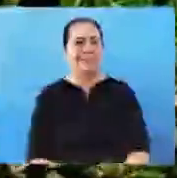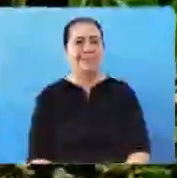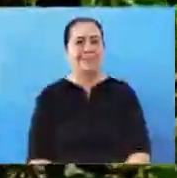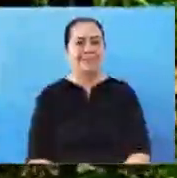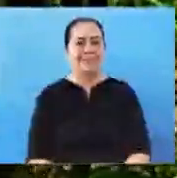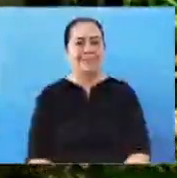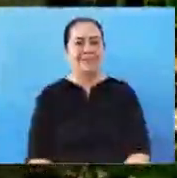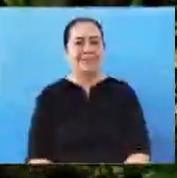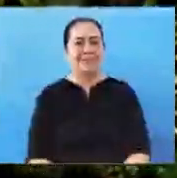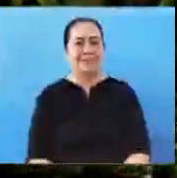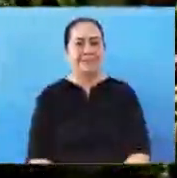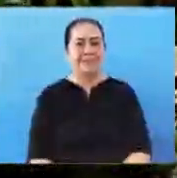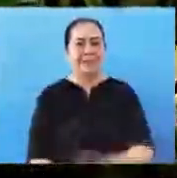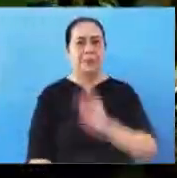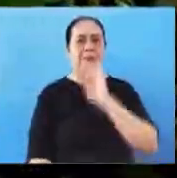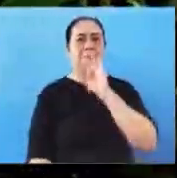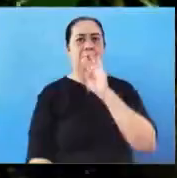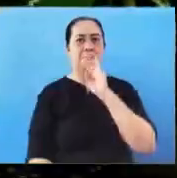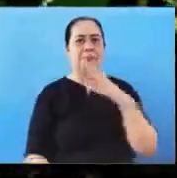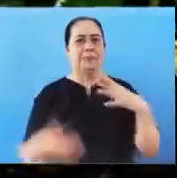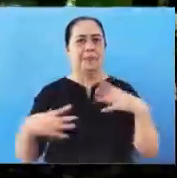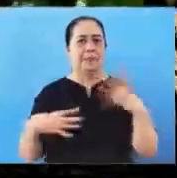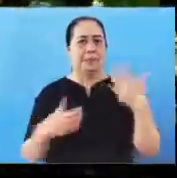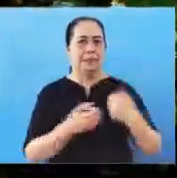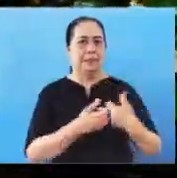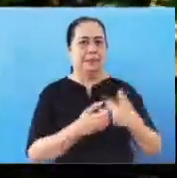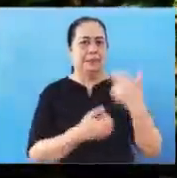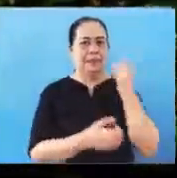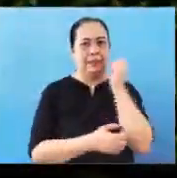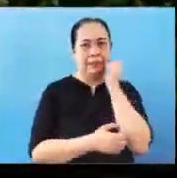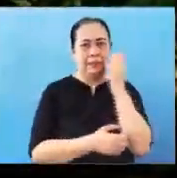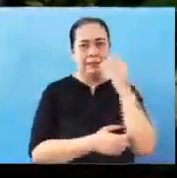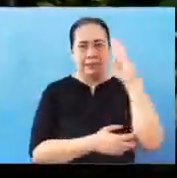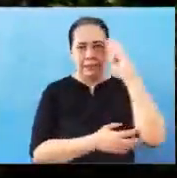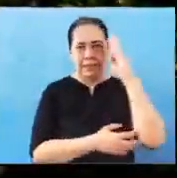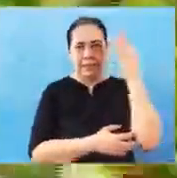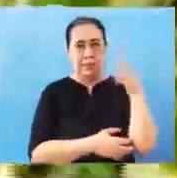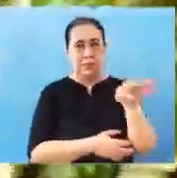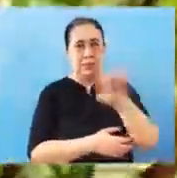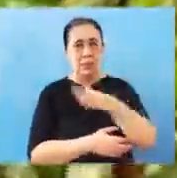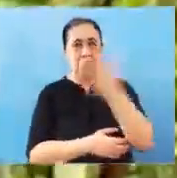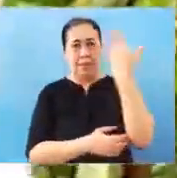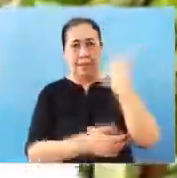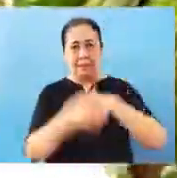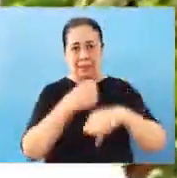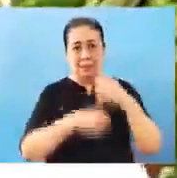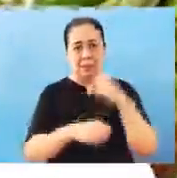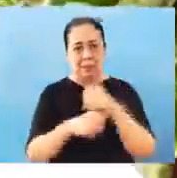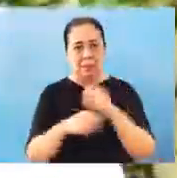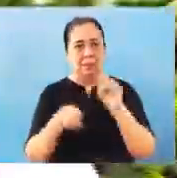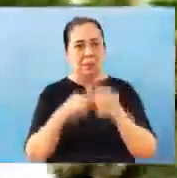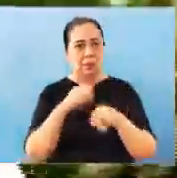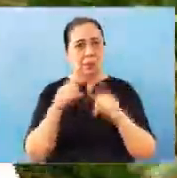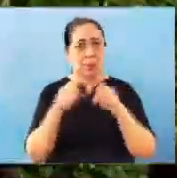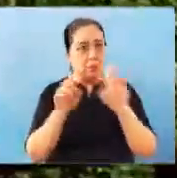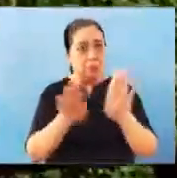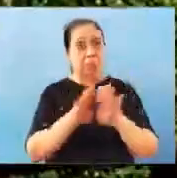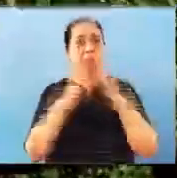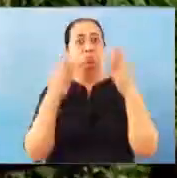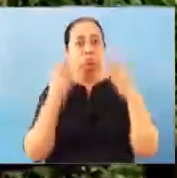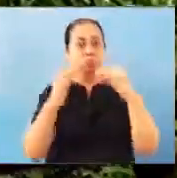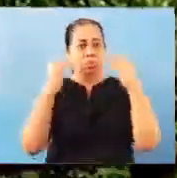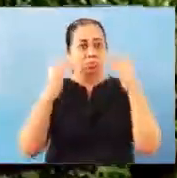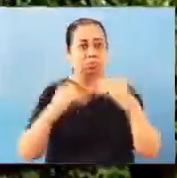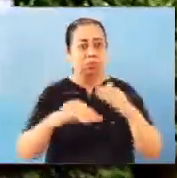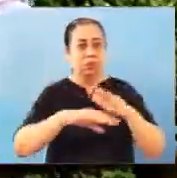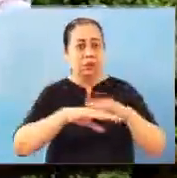Naon siya mi ang bakasyon na magkasintahang sina Shira at Benedict sa Bohol noong nakaraang taon. Kaya naman ang magluwag ang protocols ngayon,